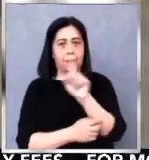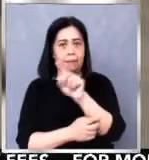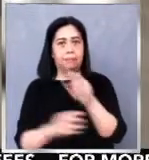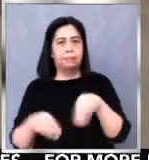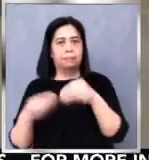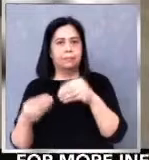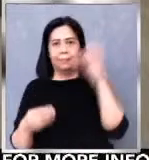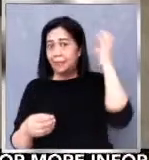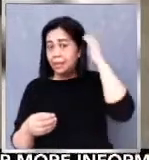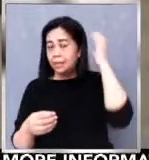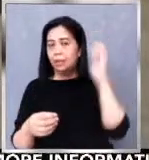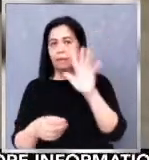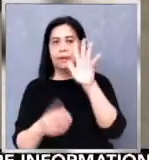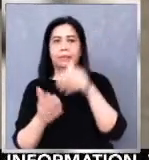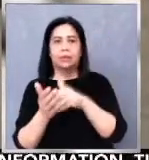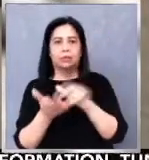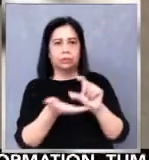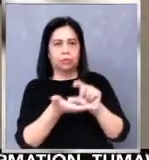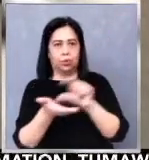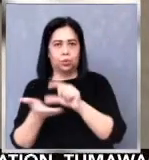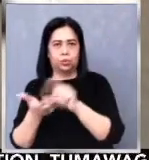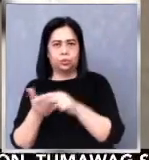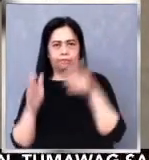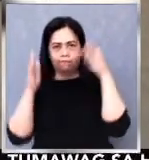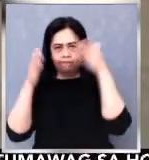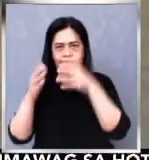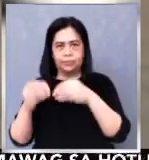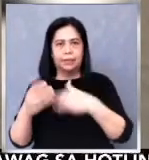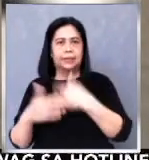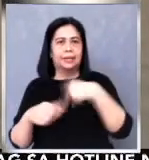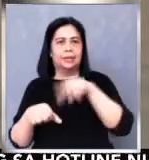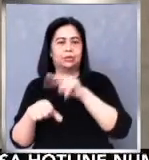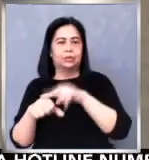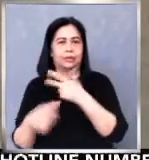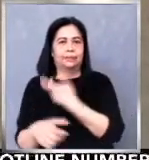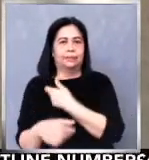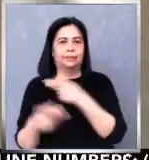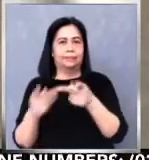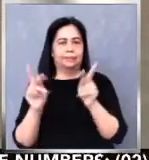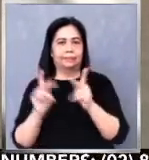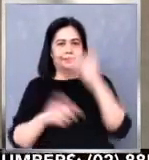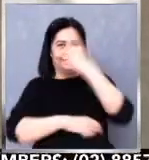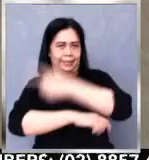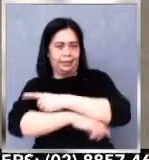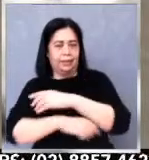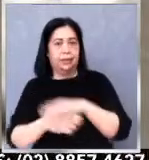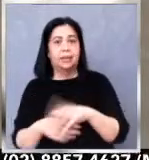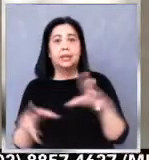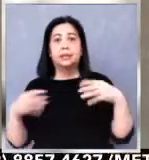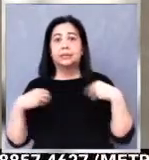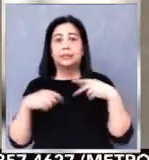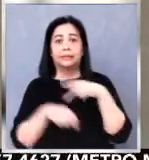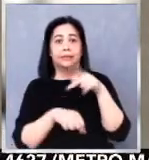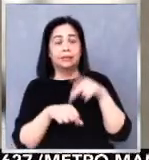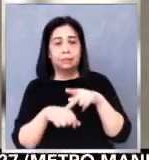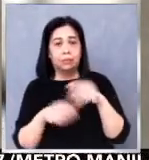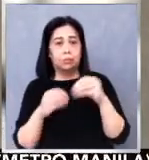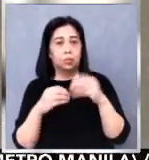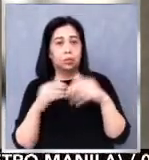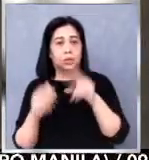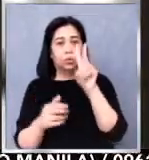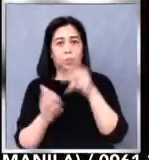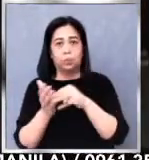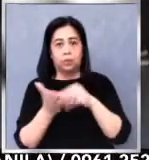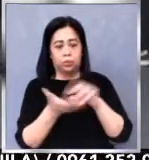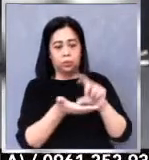doses na isa sa mga tututukan sa National Vaccination Day. Natanggap na rin ng Pilipinas ang mahigit 2 million doses ng